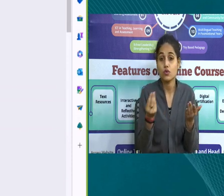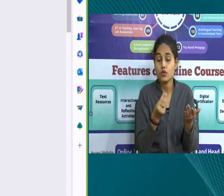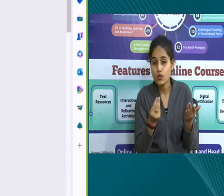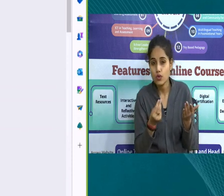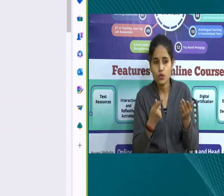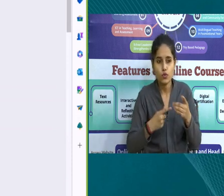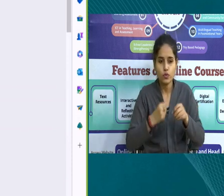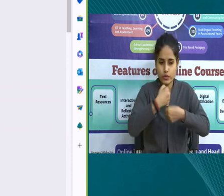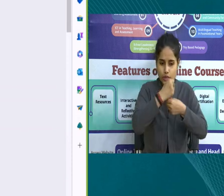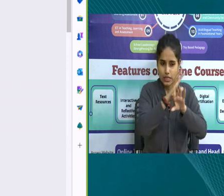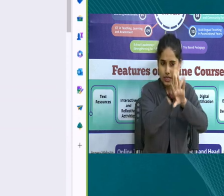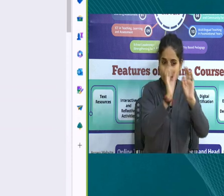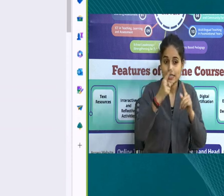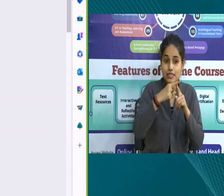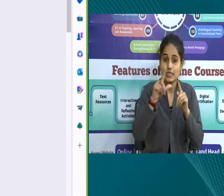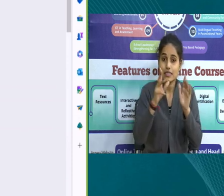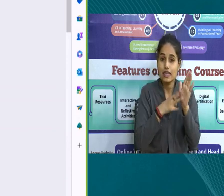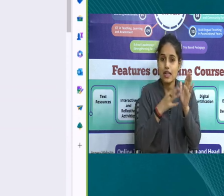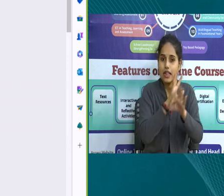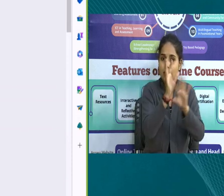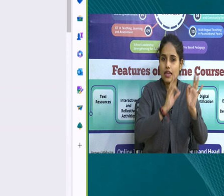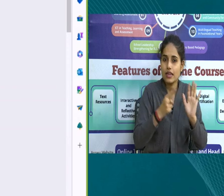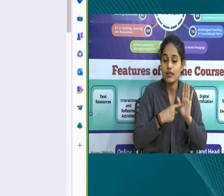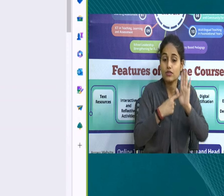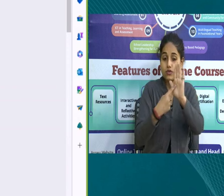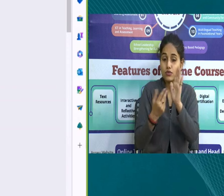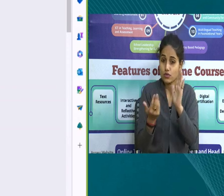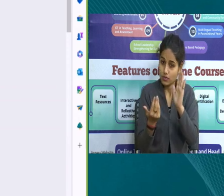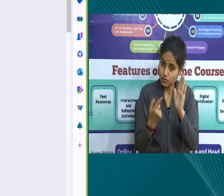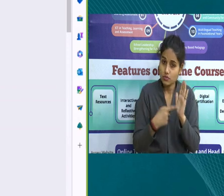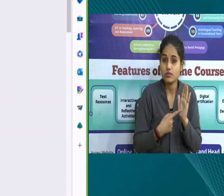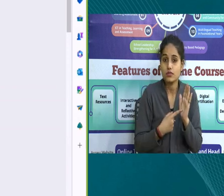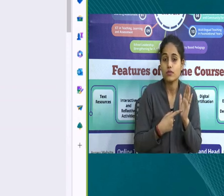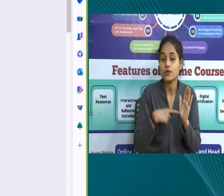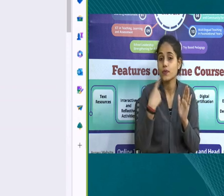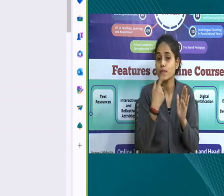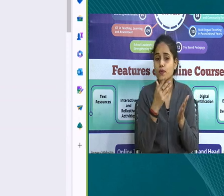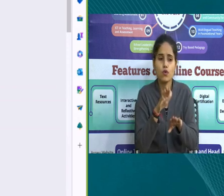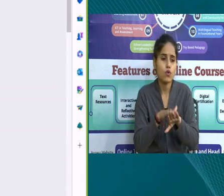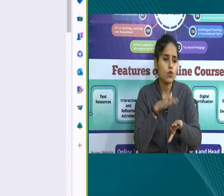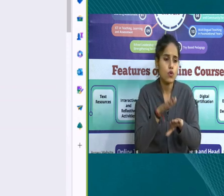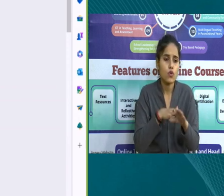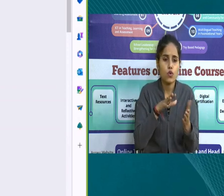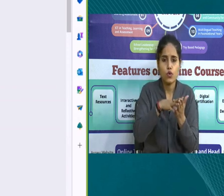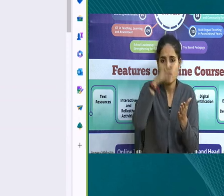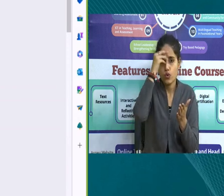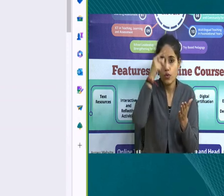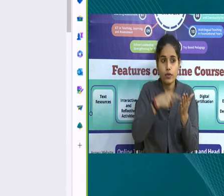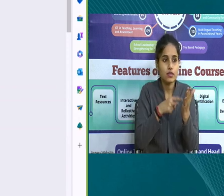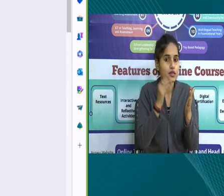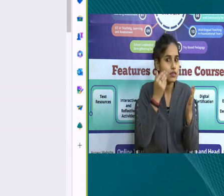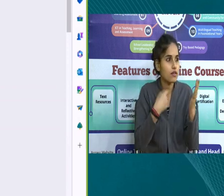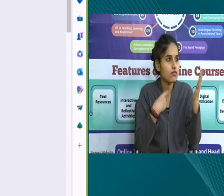हैं उनके लिए, तो इस तरीके से हमारे जो एसल्ड के बच्चे हैं, स्पेसिफिक लर्निंग डिसेबिलेटी के बच्चे हैं, आई डिडी के बच्चे हैं,